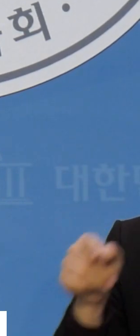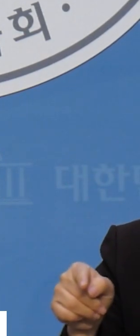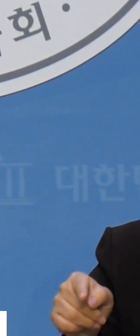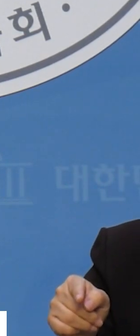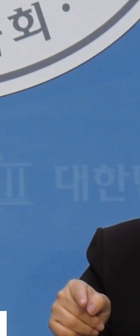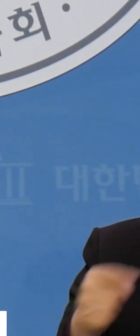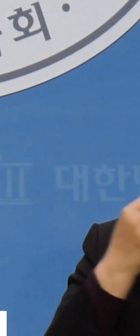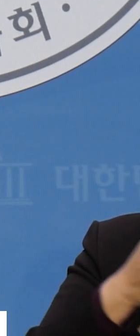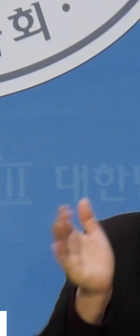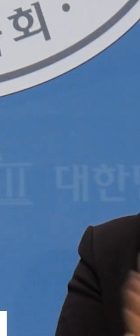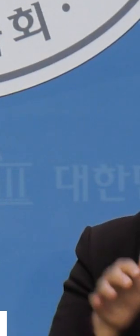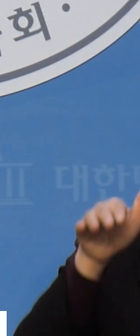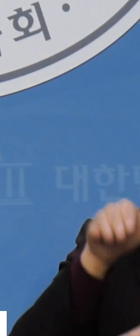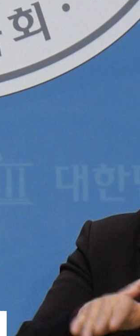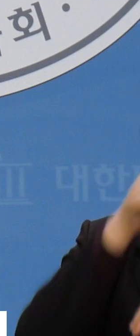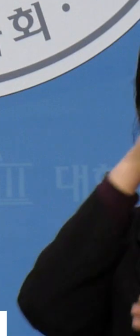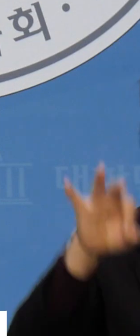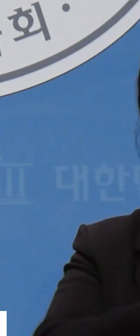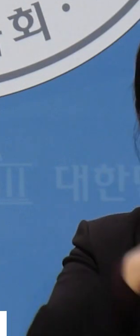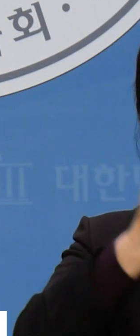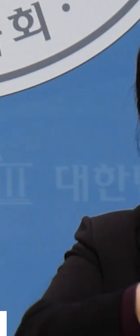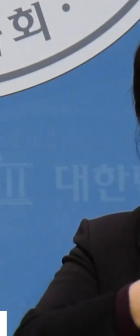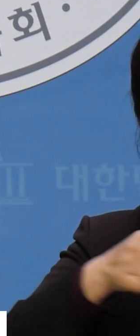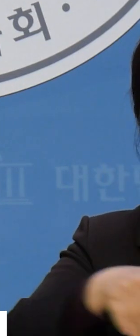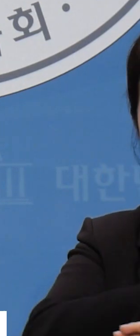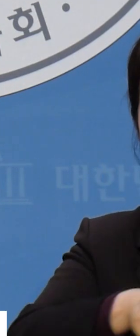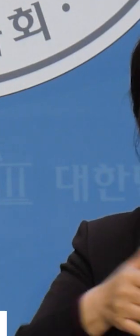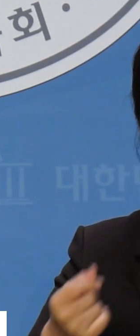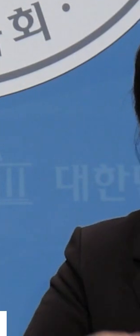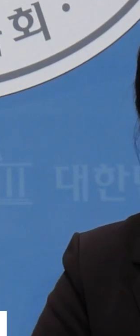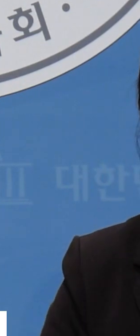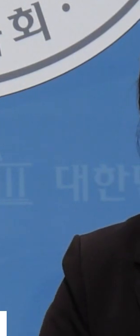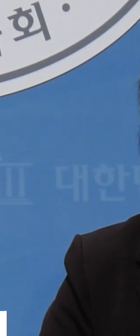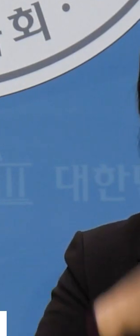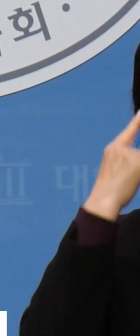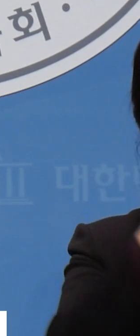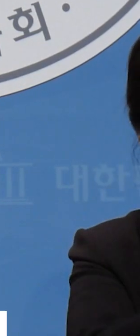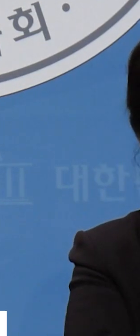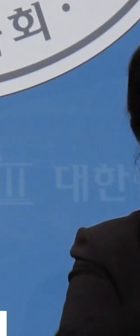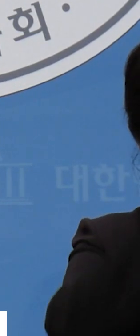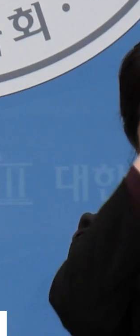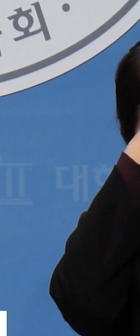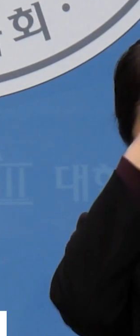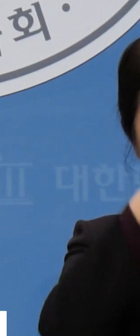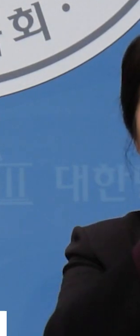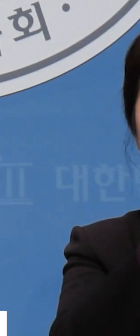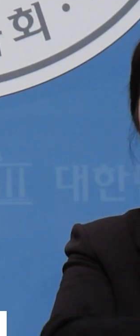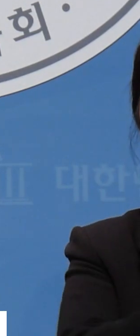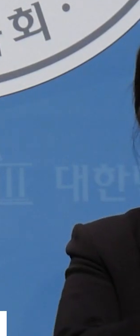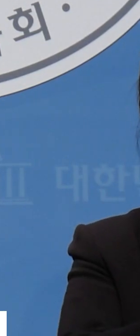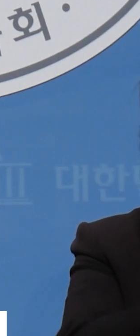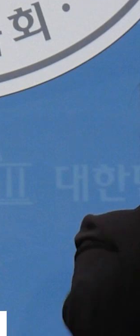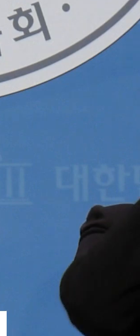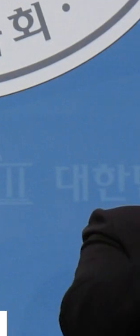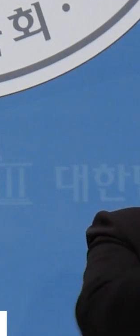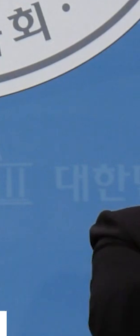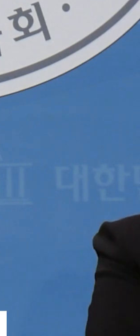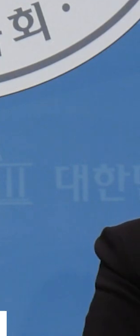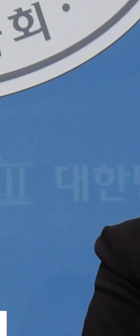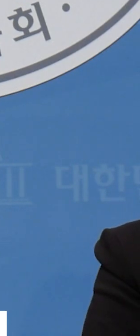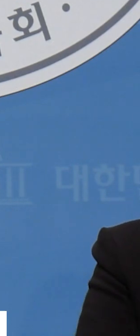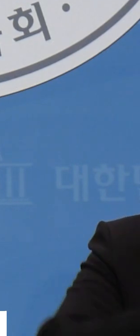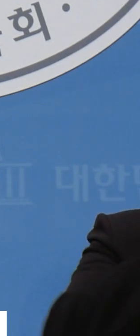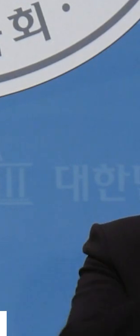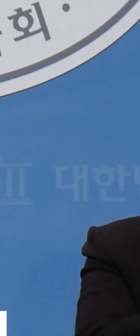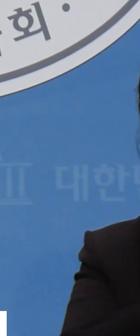예산안을 만들겠다는 노골적인 시도입니다. R&D 예산도 비효율을 제거하고 글로벌 수준으로 업그레이드하기